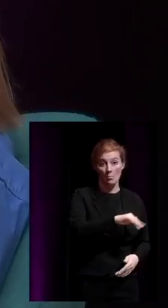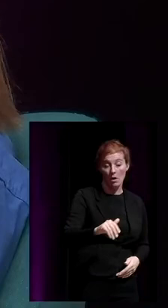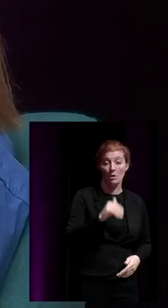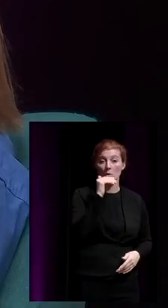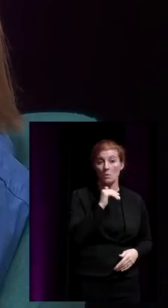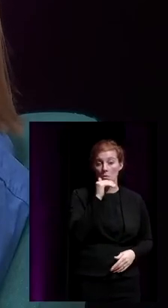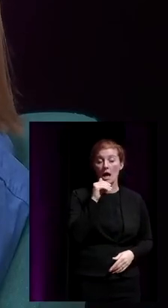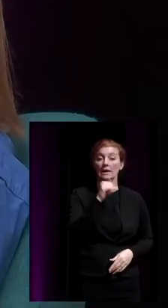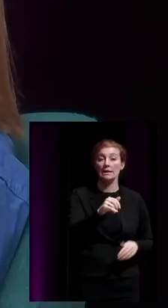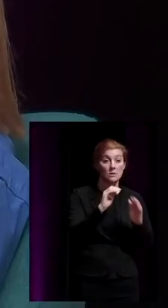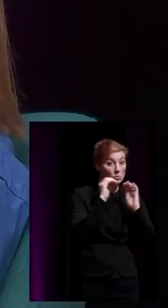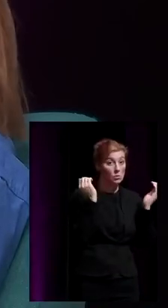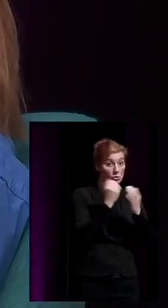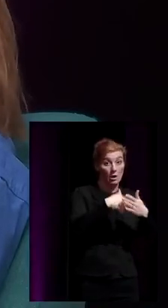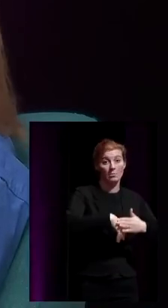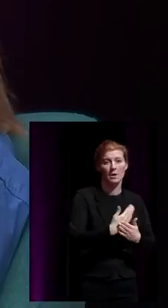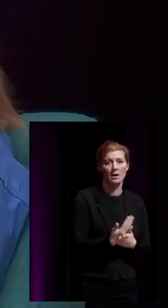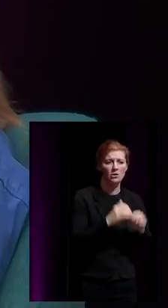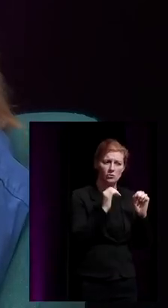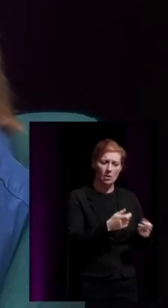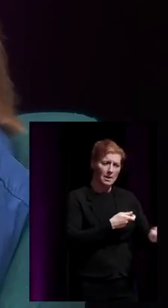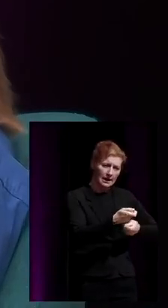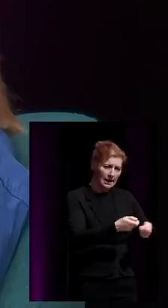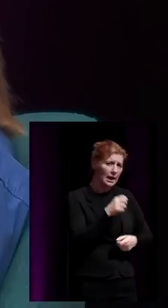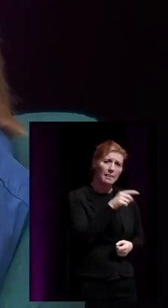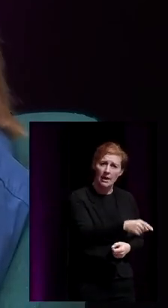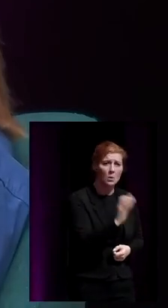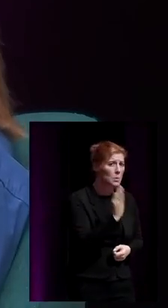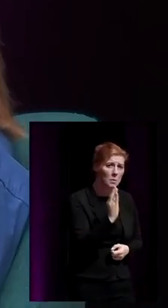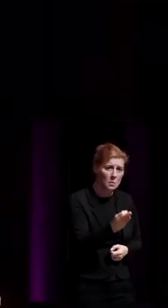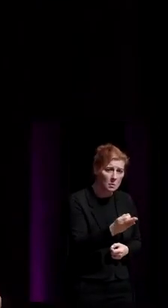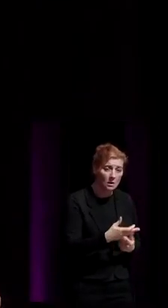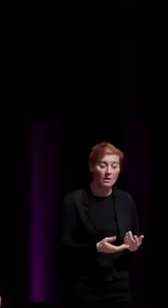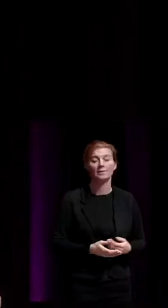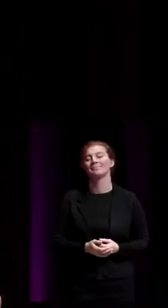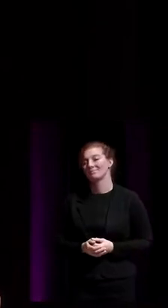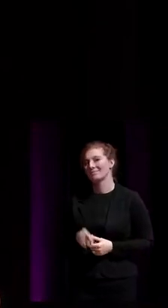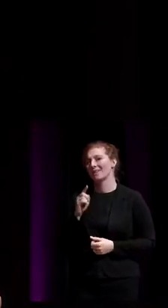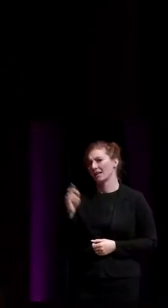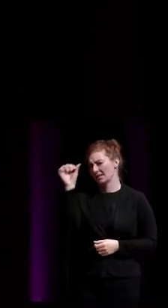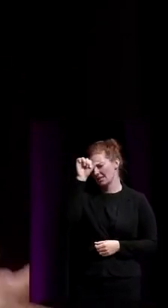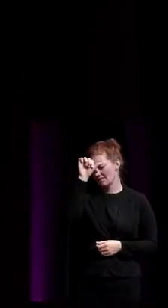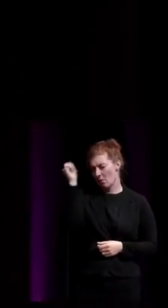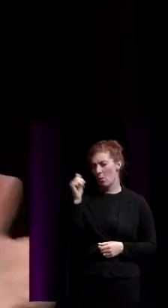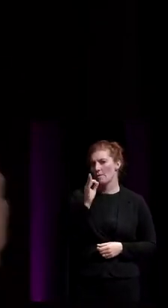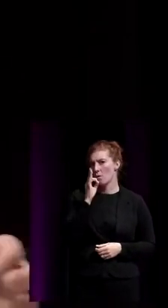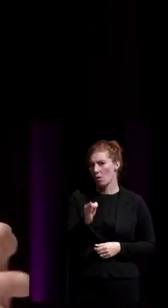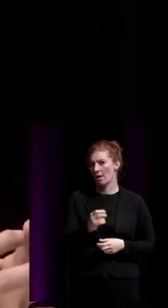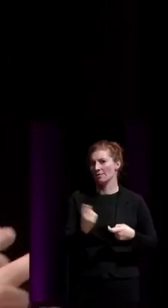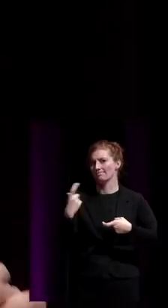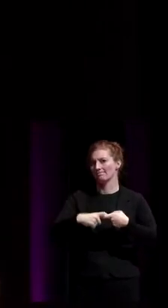i sociala medier. Ska man reglera detta och hur då i så fall? Det här är ju en jättesvår fråga, för den